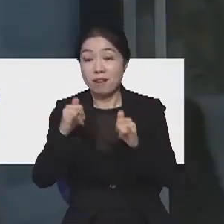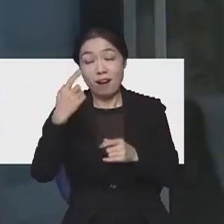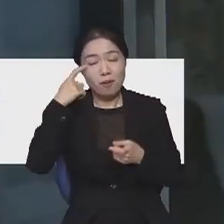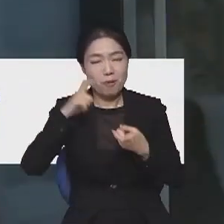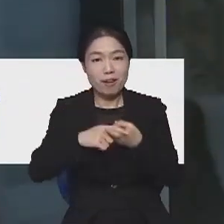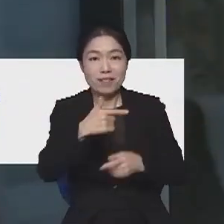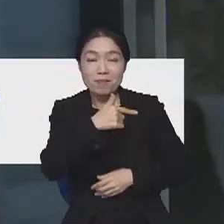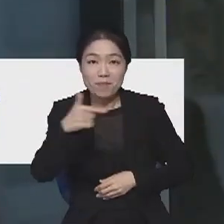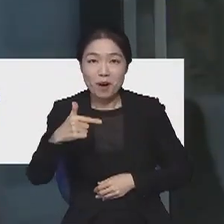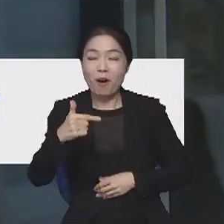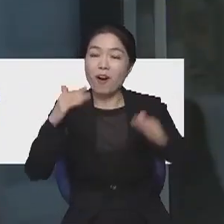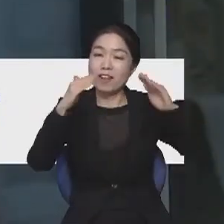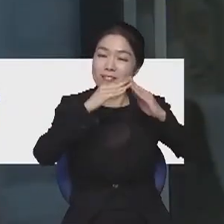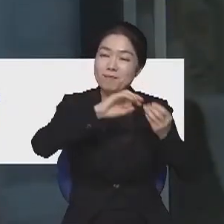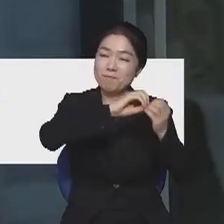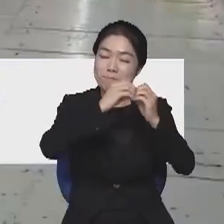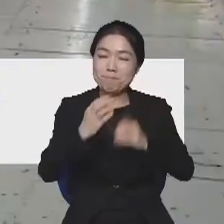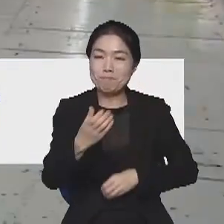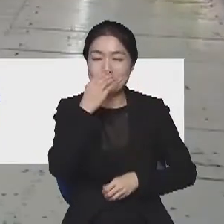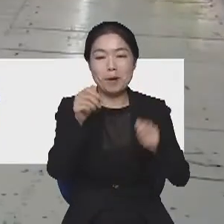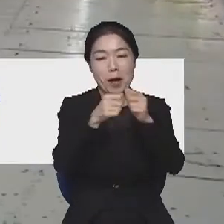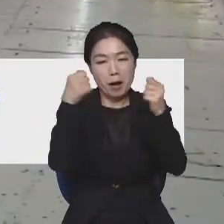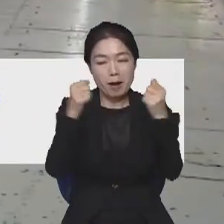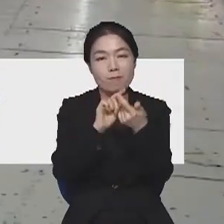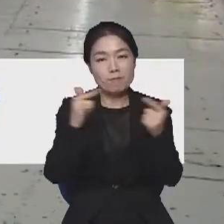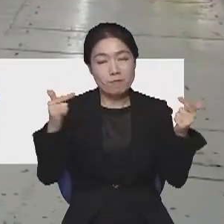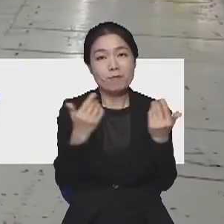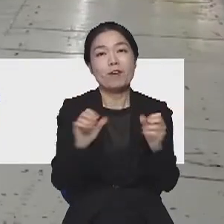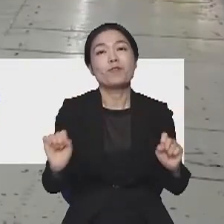관심이 높은 홈리빙과 명품 가구 박람회도 함께